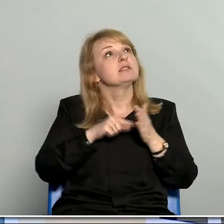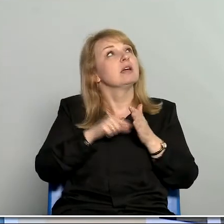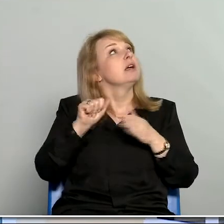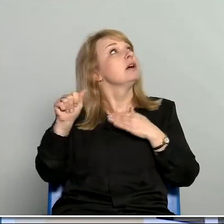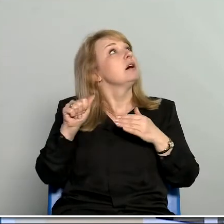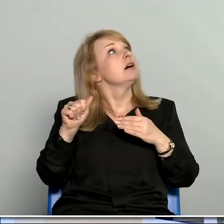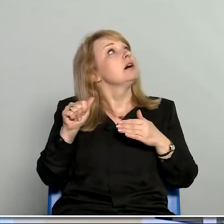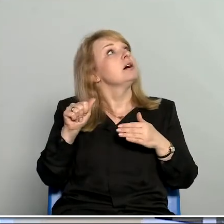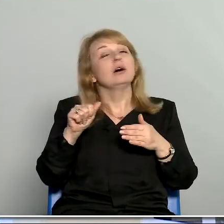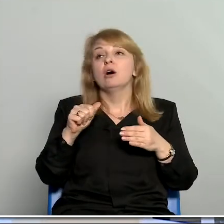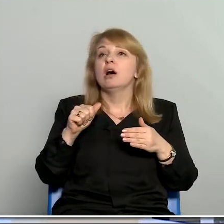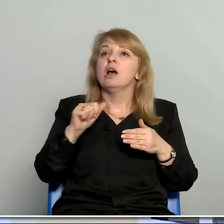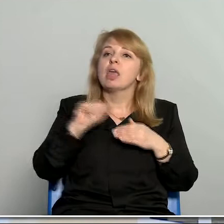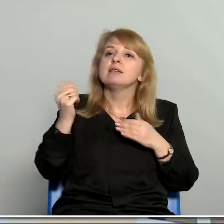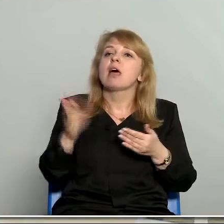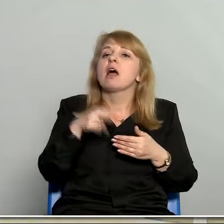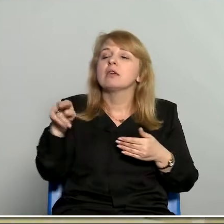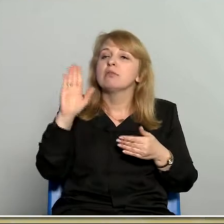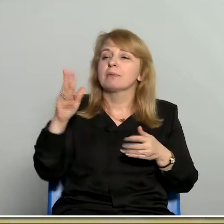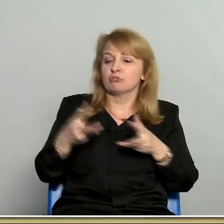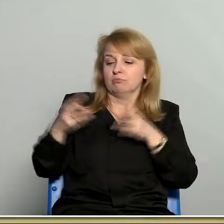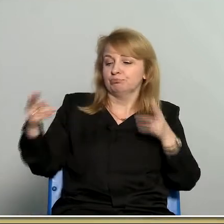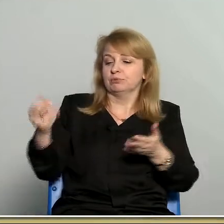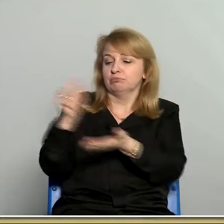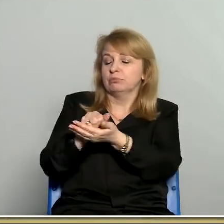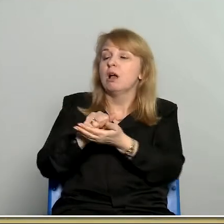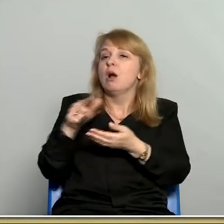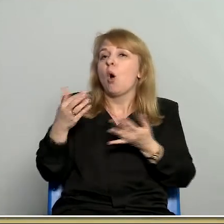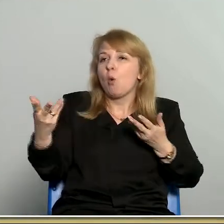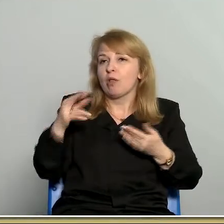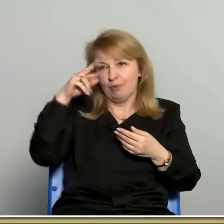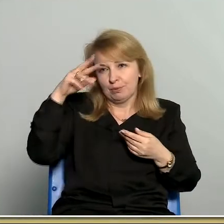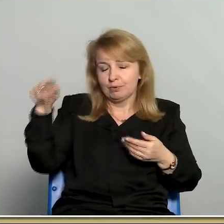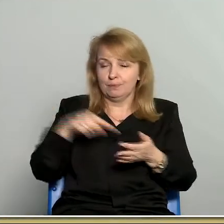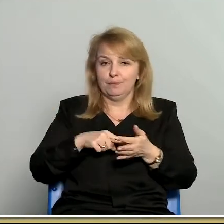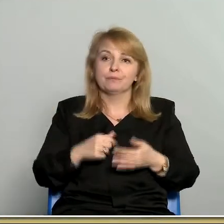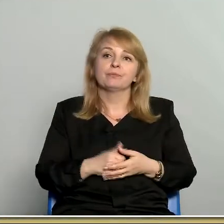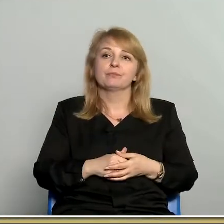żeby łatwiej było się to odnaleźć również w dokumentach programowych.